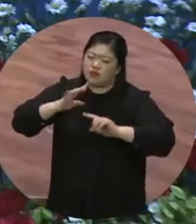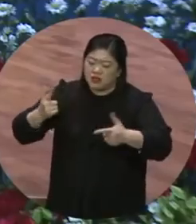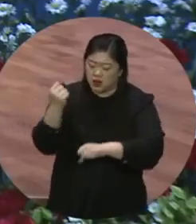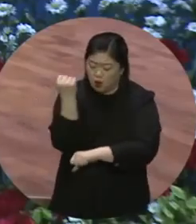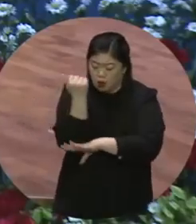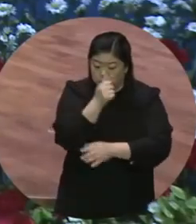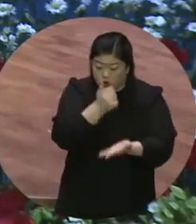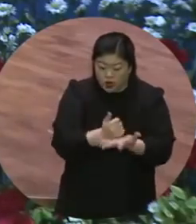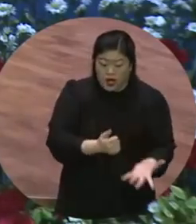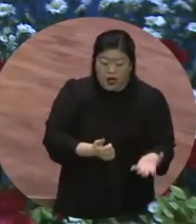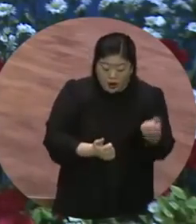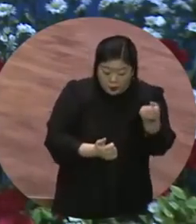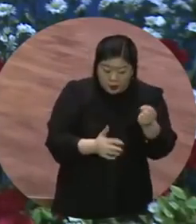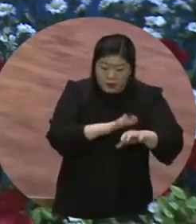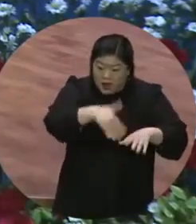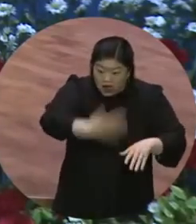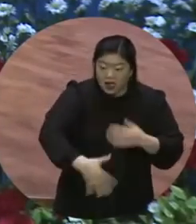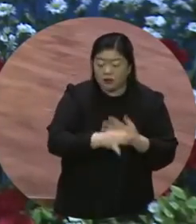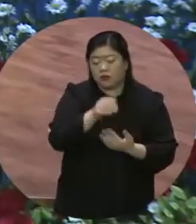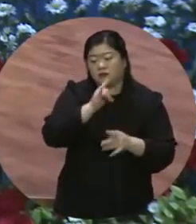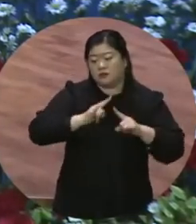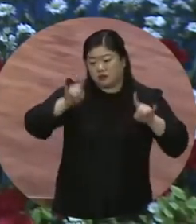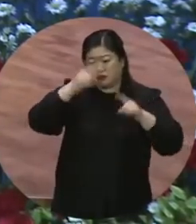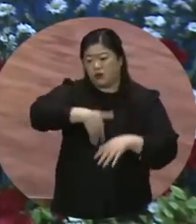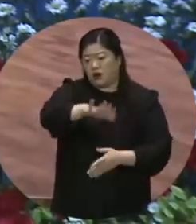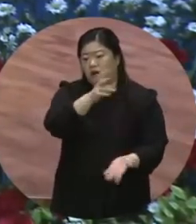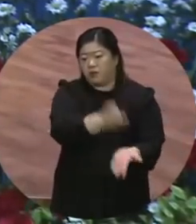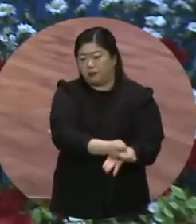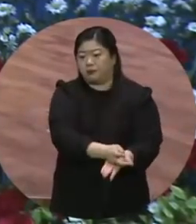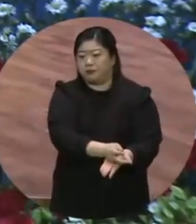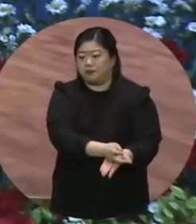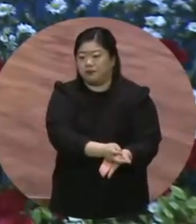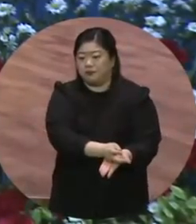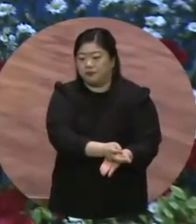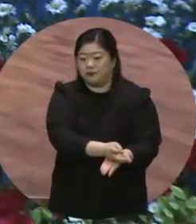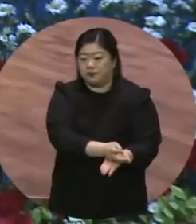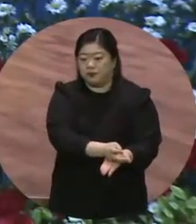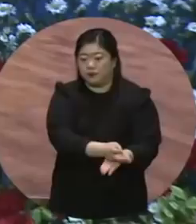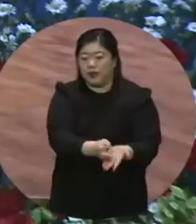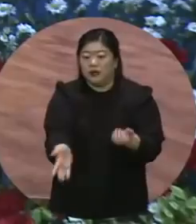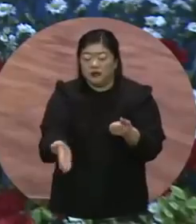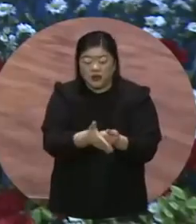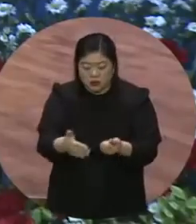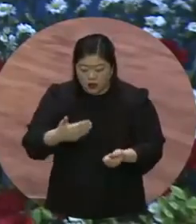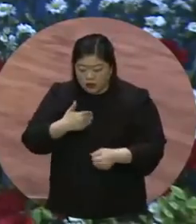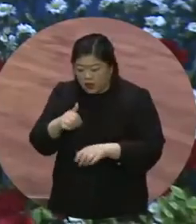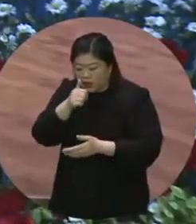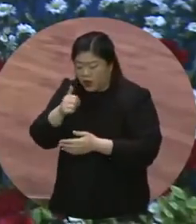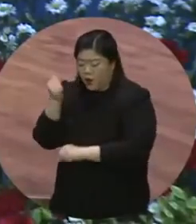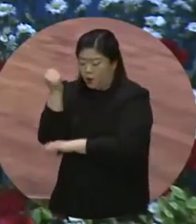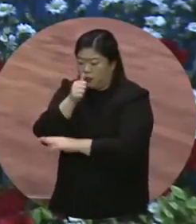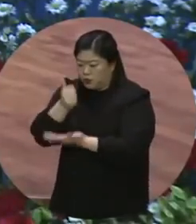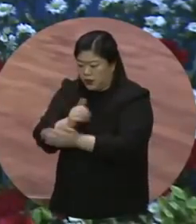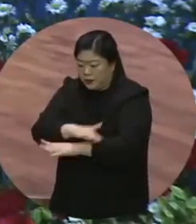사실을 알고 있기 때문에 우리가 지금 집중적으로 전도해서 꺼져내야 돼요.